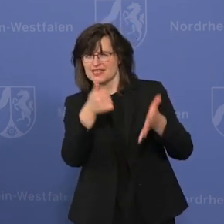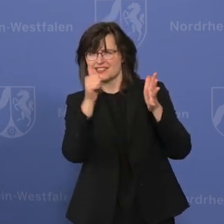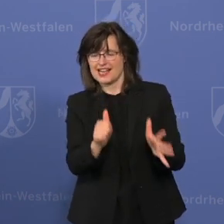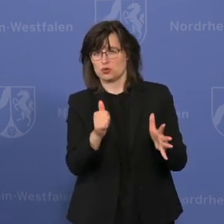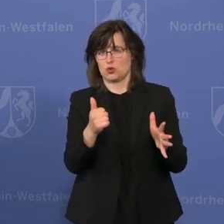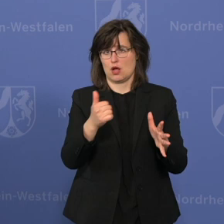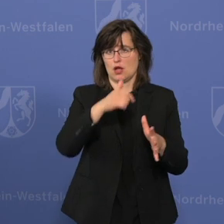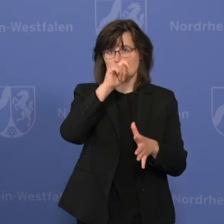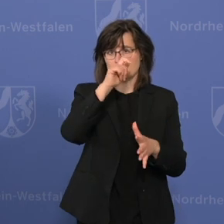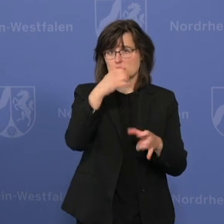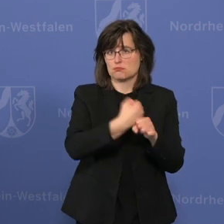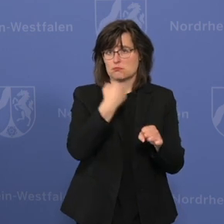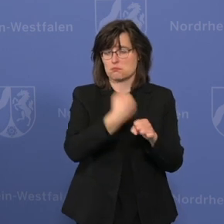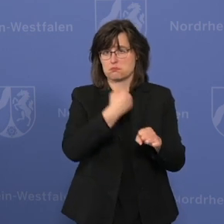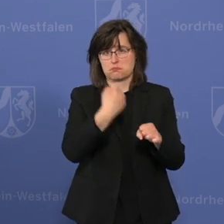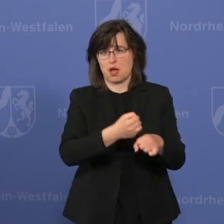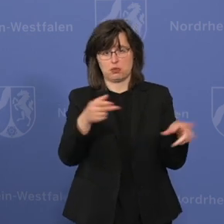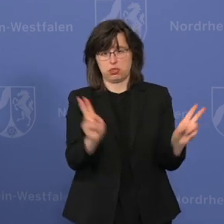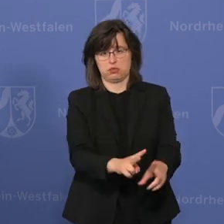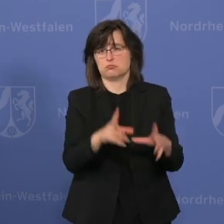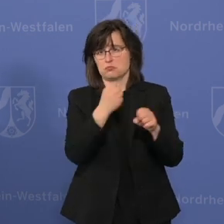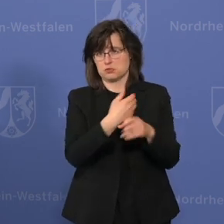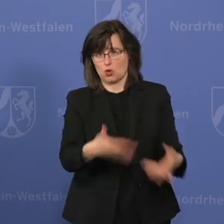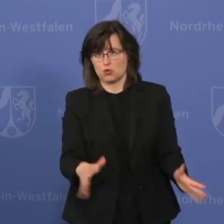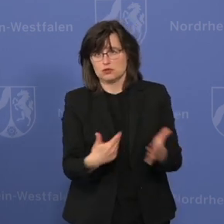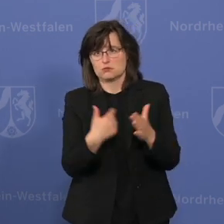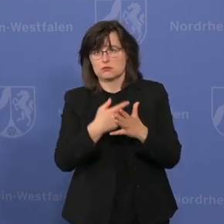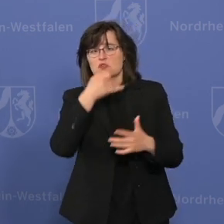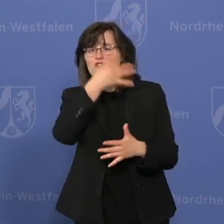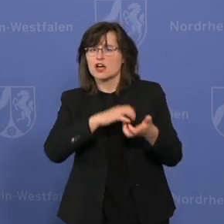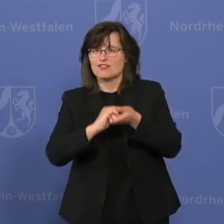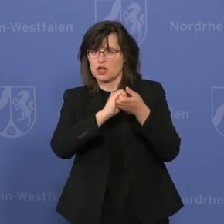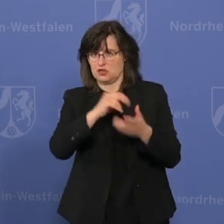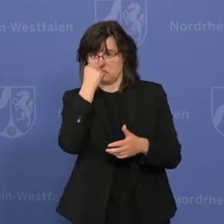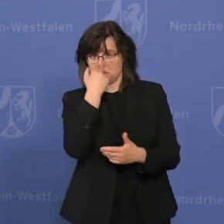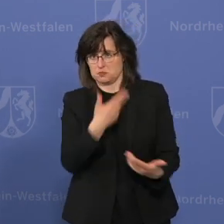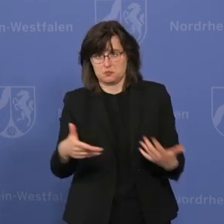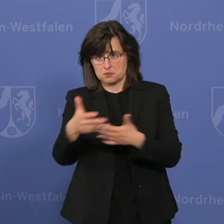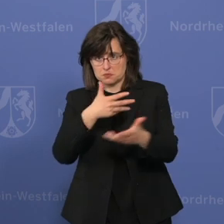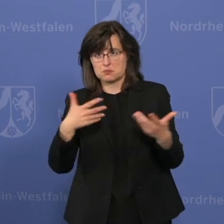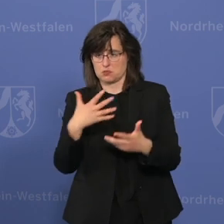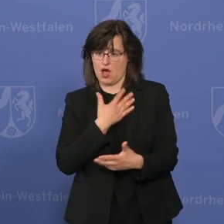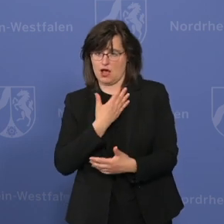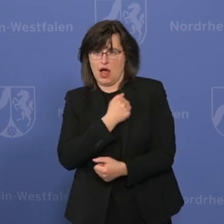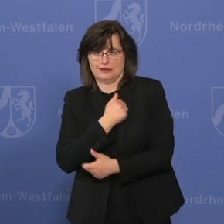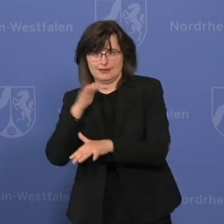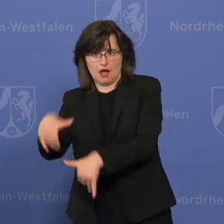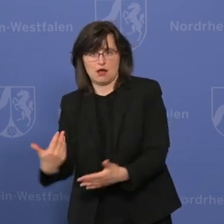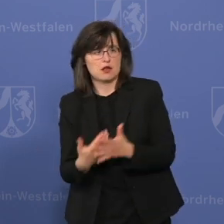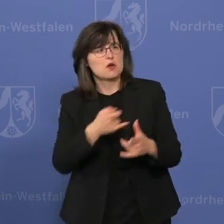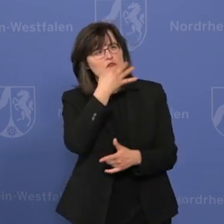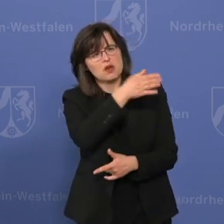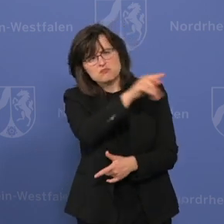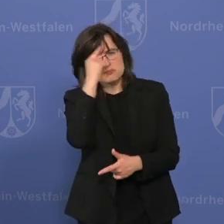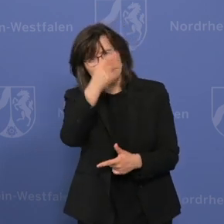aus Gewerkschaftskreisen. Welche Befürchtungen wecken solche Meldungen bei Ihnen? Und Frage 2, wird es vom Land Nordrhein-Westfalen